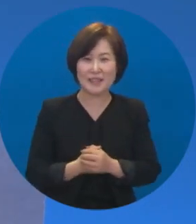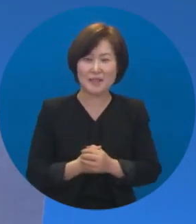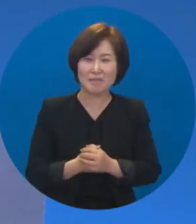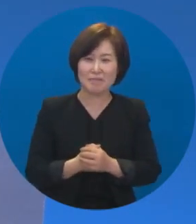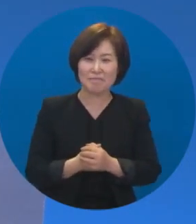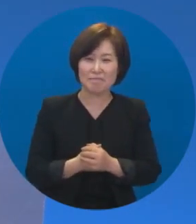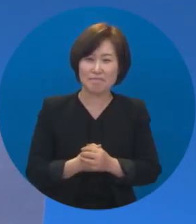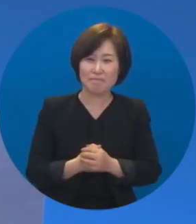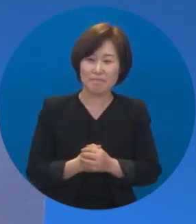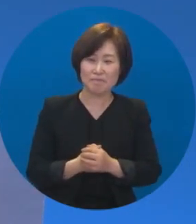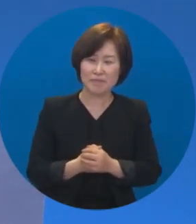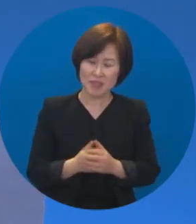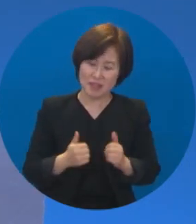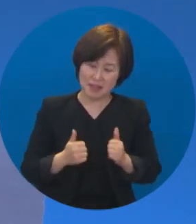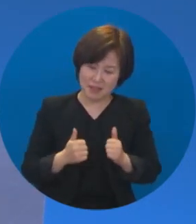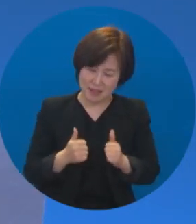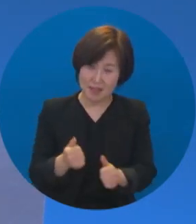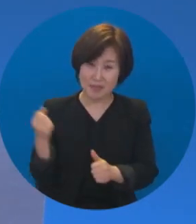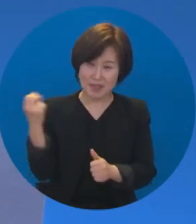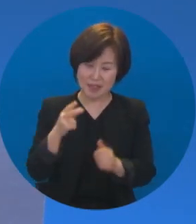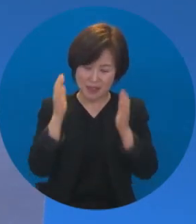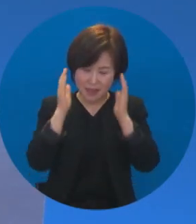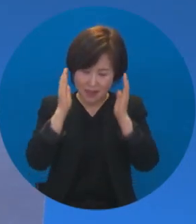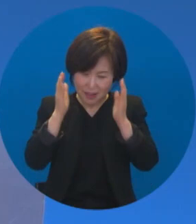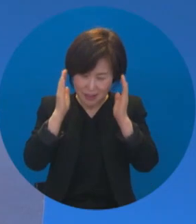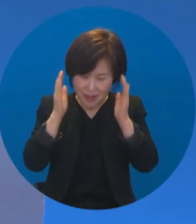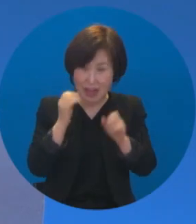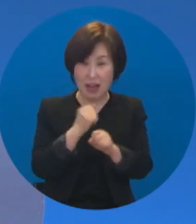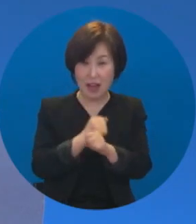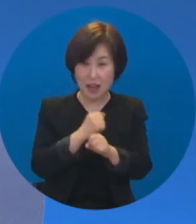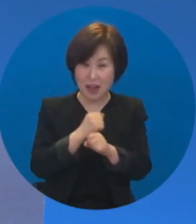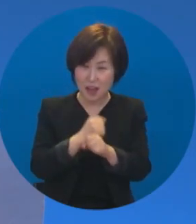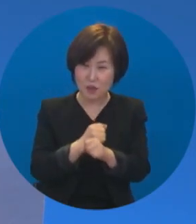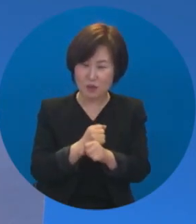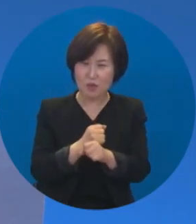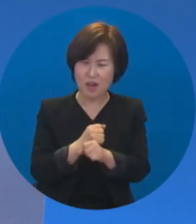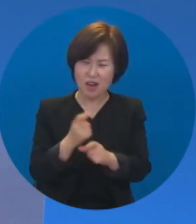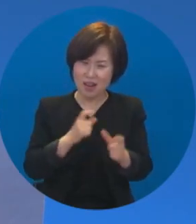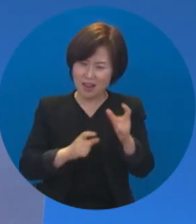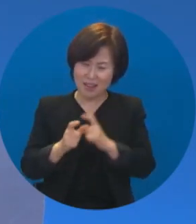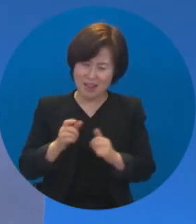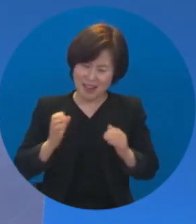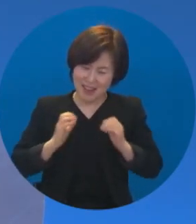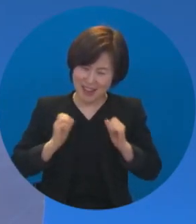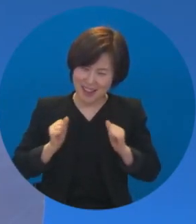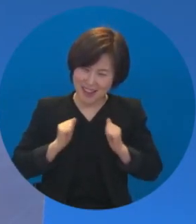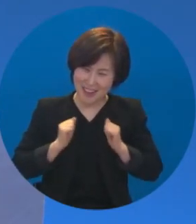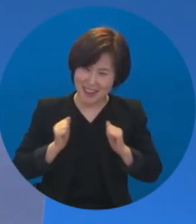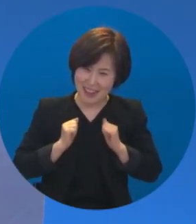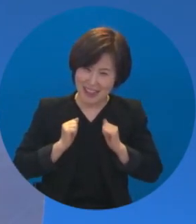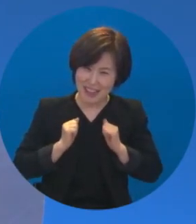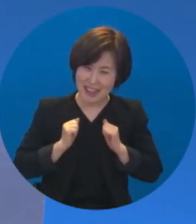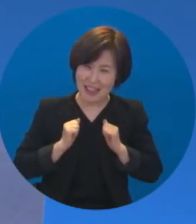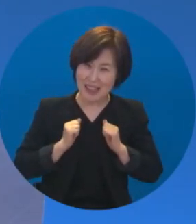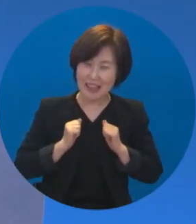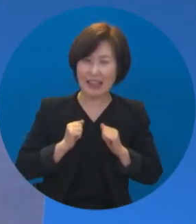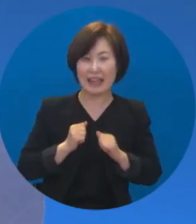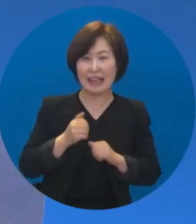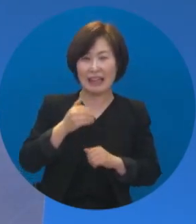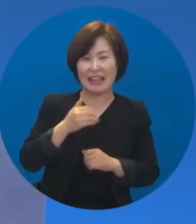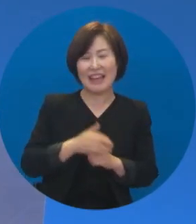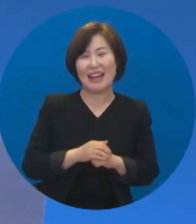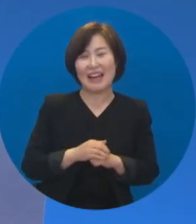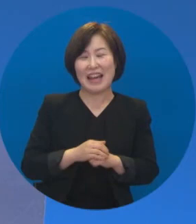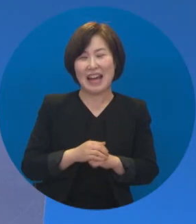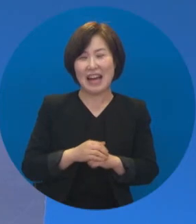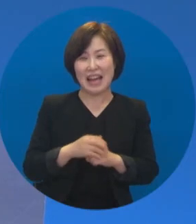나서 열심히 공부하고 좀 또 공부하고 본의 아니게 수능을 세 번 봐서